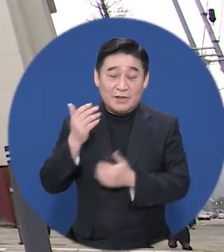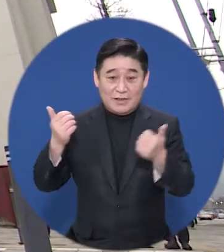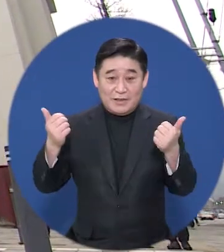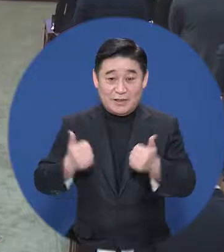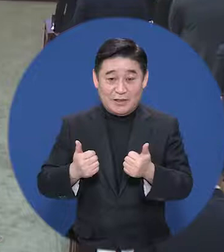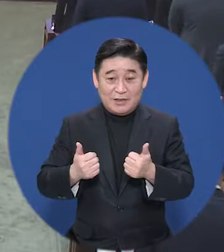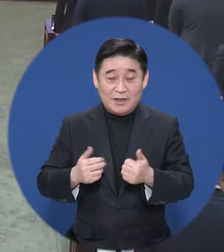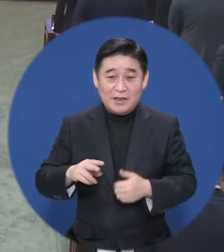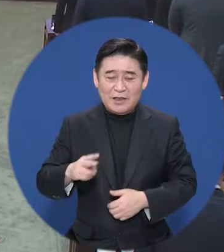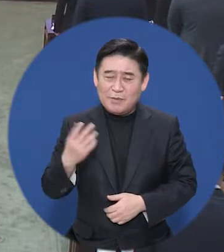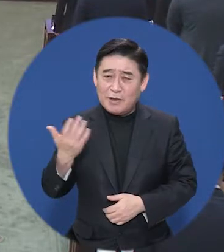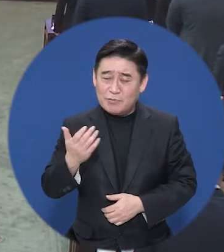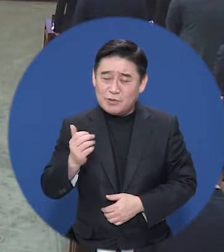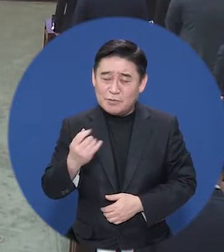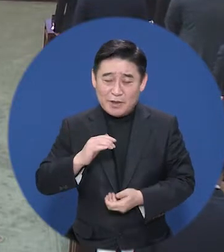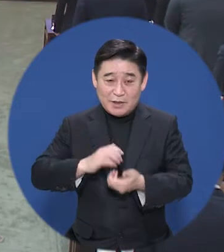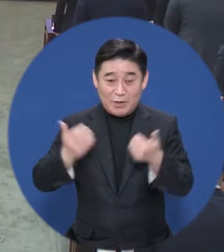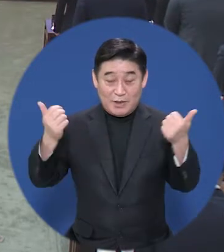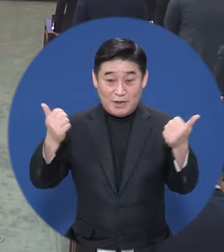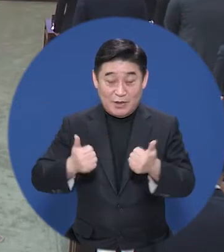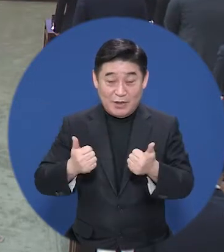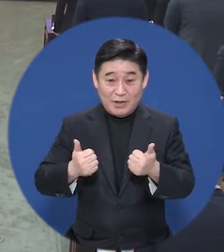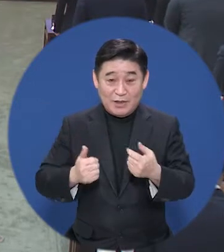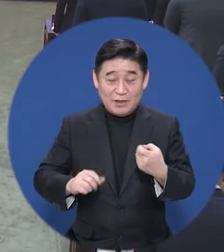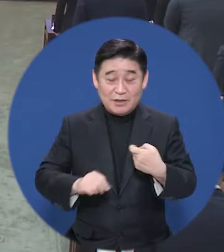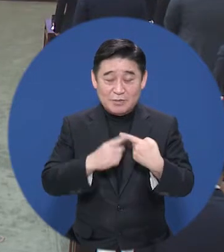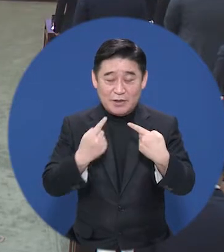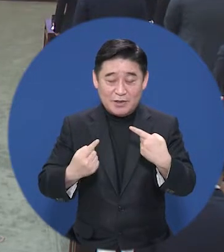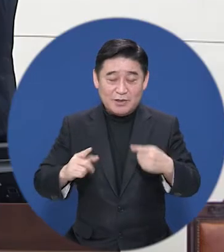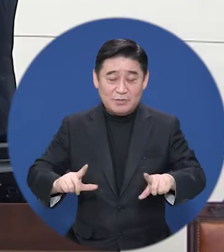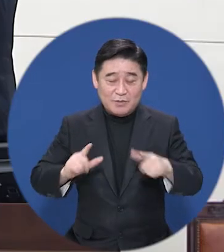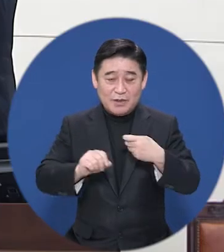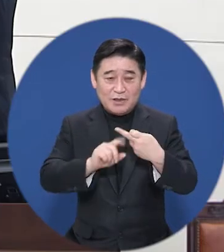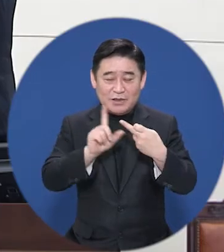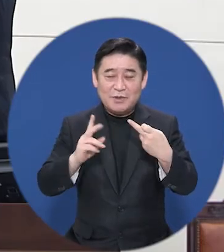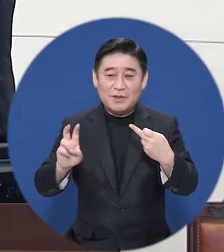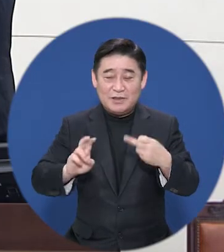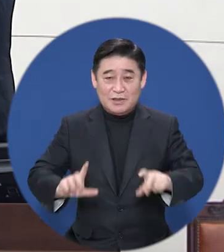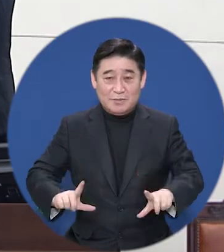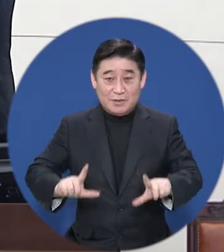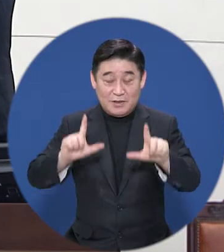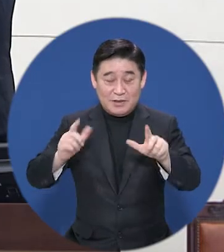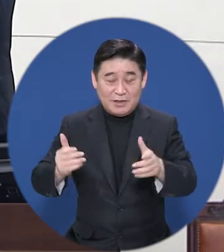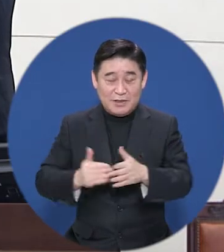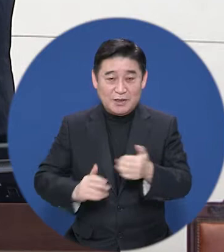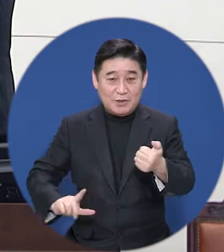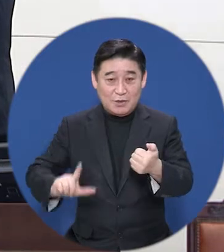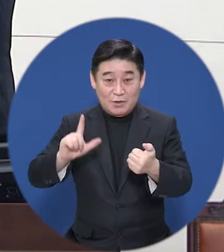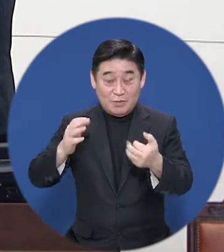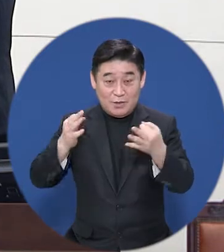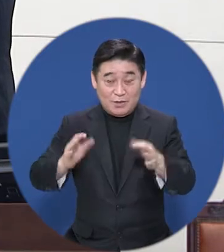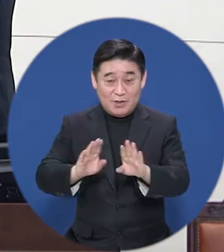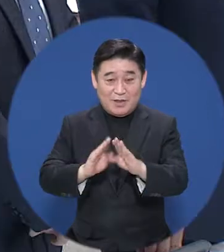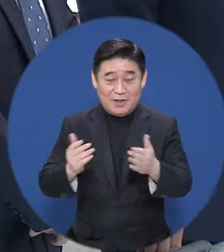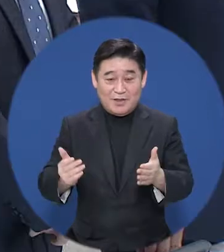서울특별시의회 제290회 정례회가 지난 11월 1일부터 12월 20일까지 50일간 열렸습니다.